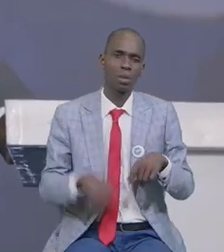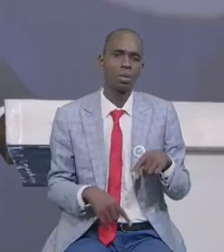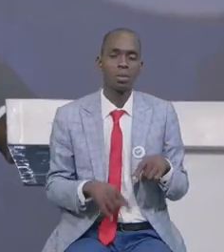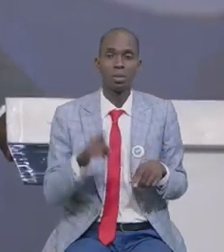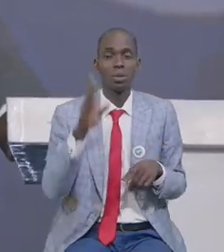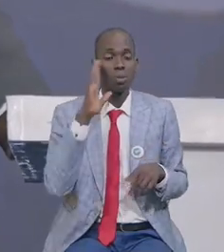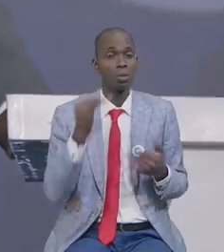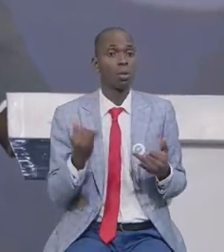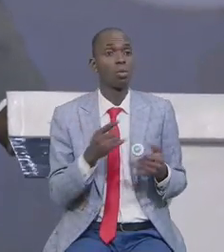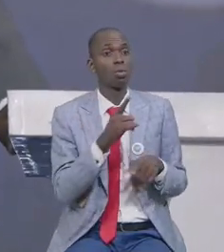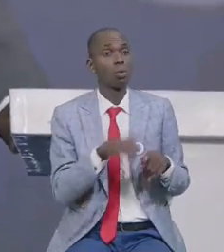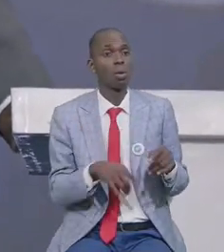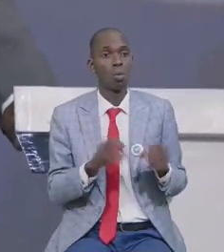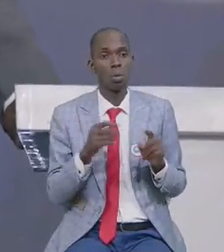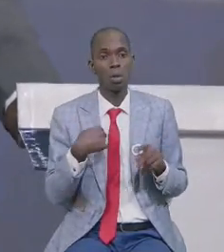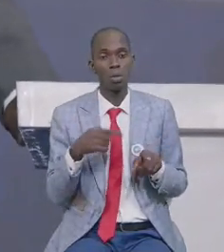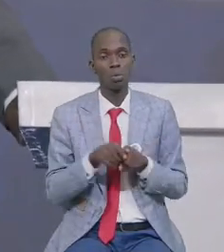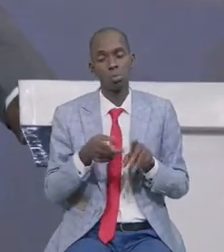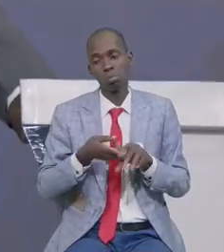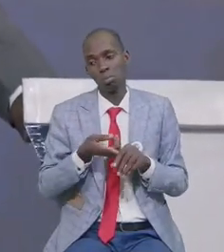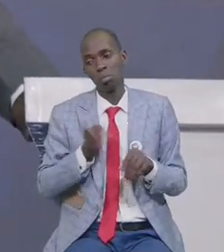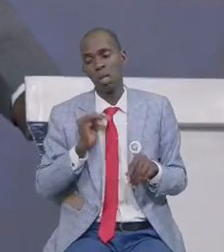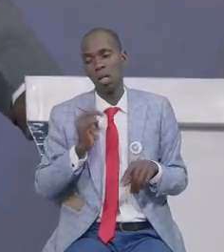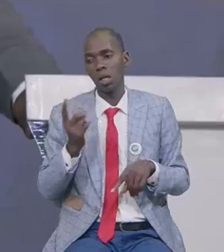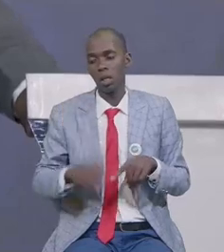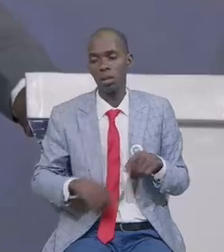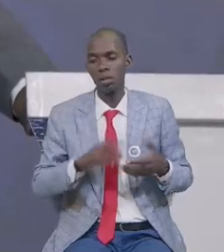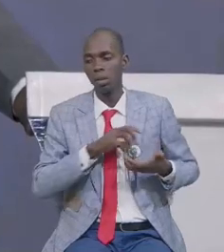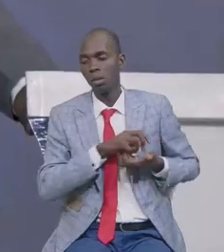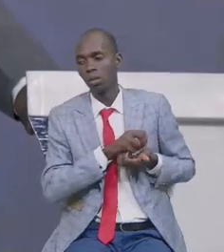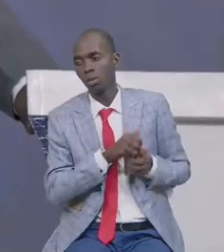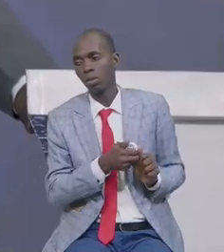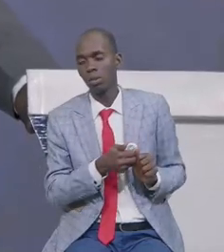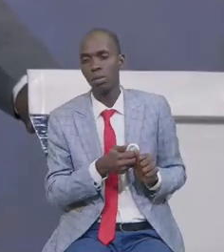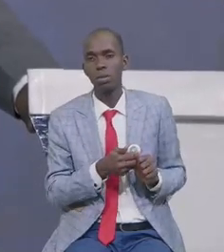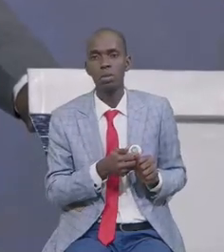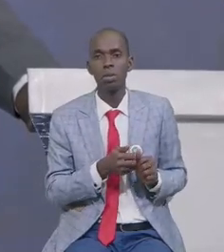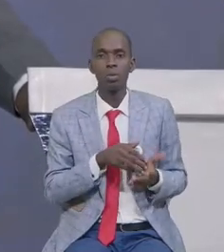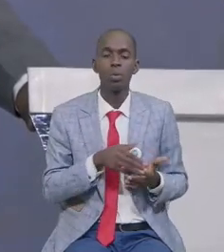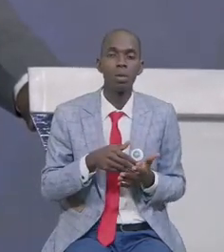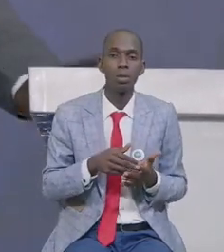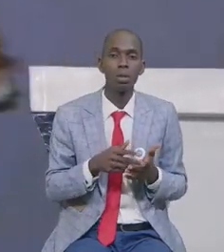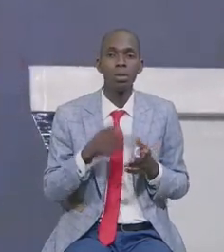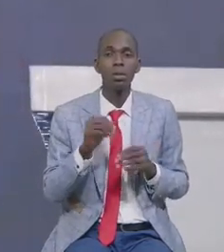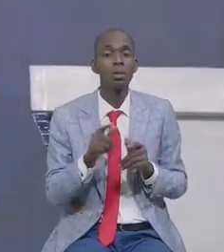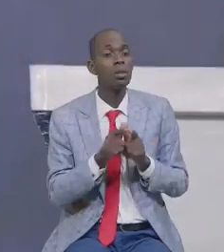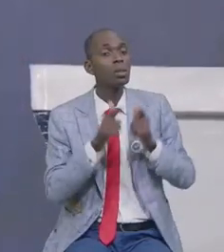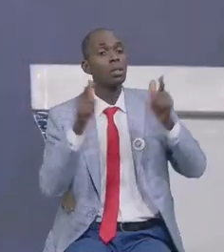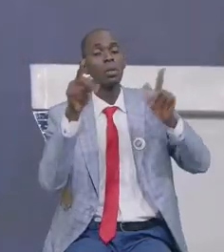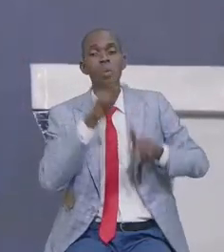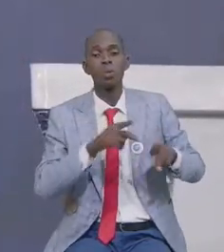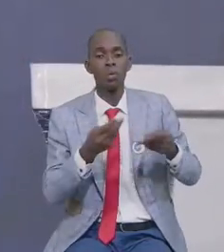battre en retraite, trembler, être dévié? Les grands du pays ont dit, je ne peux